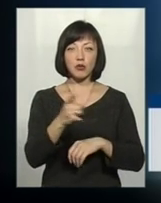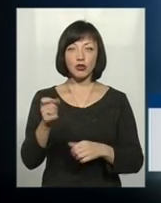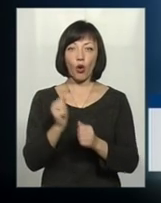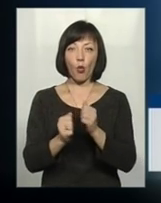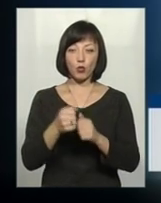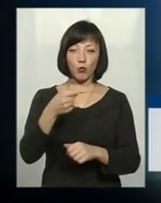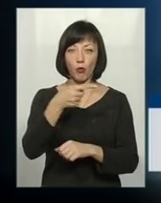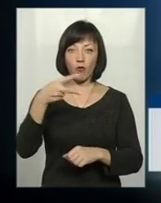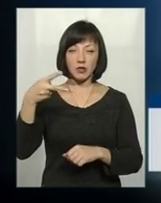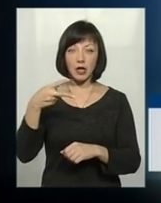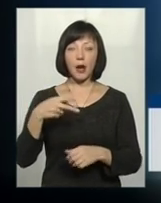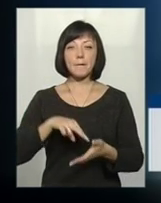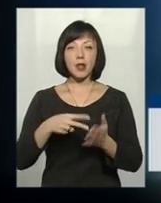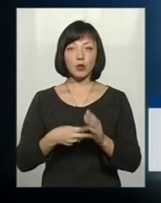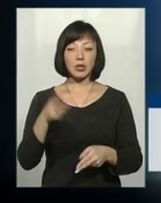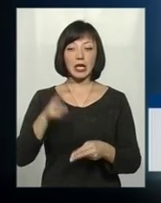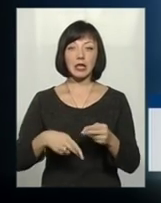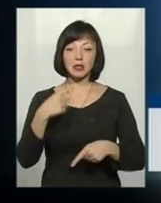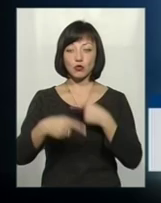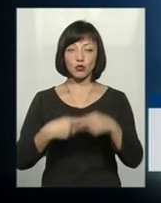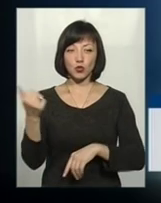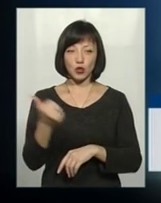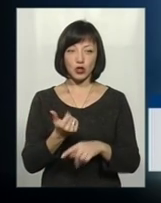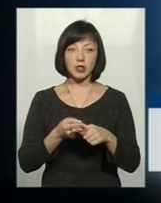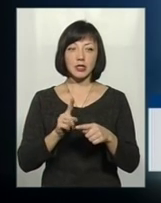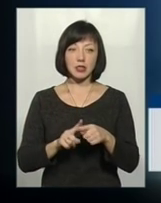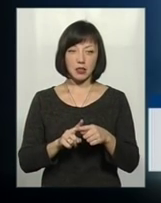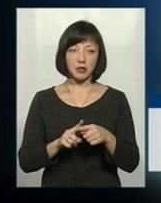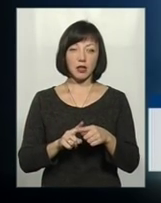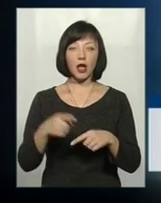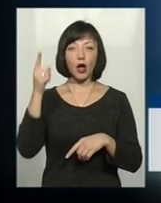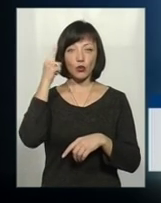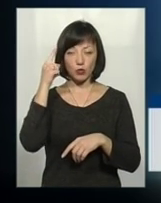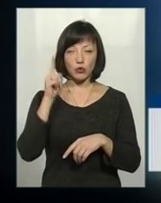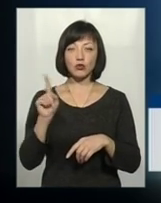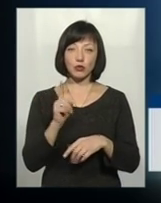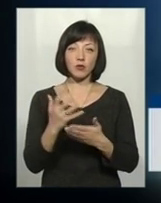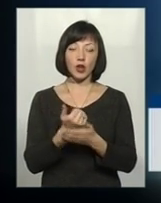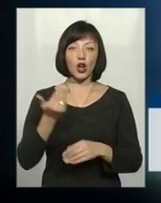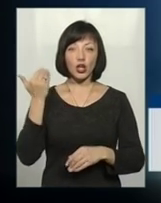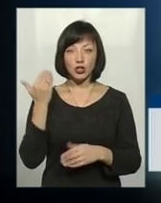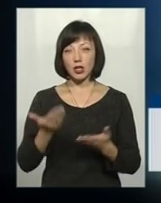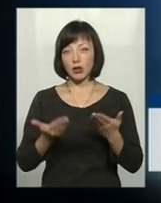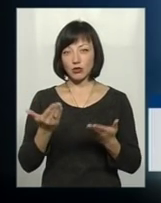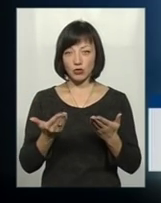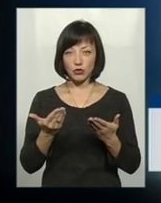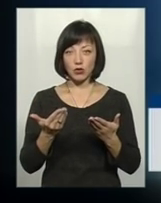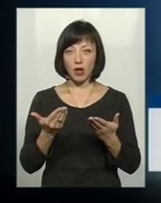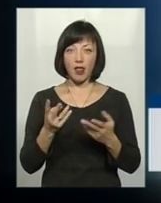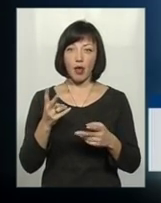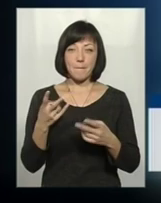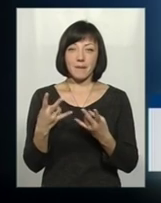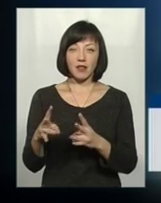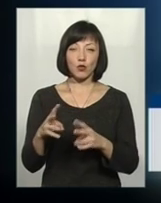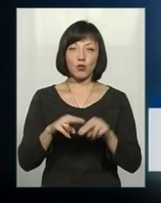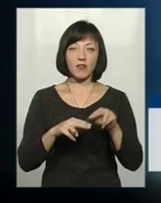поверсі. Плануємо на кінець слідуючого тижня. Це я беру з запасом, я думаю, що вийде і раніше, але якщо знову-таки не підведуть будівельники.